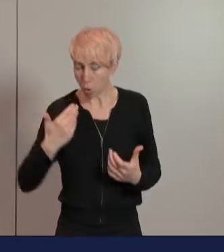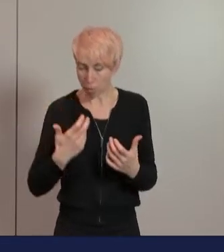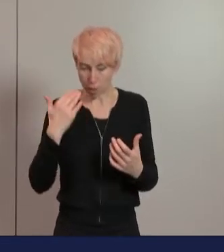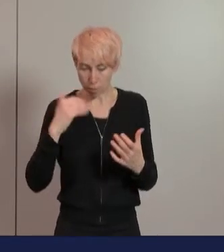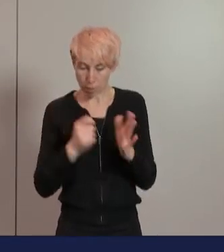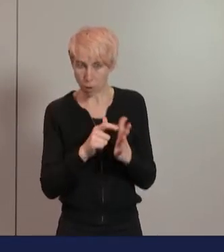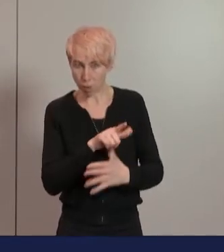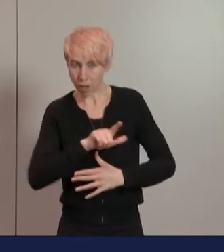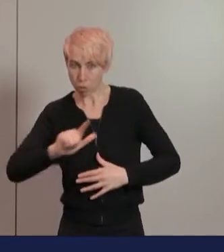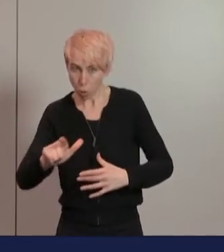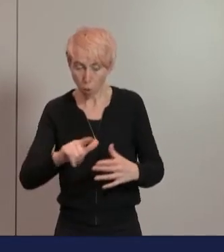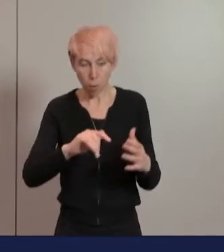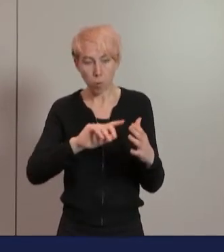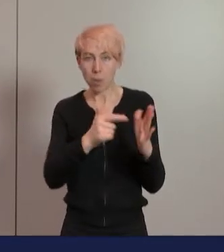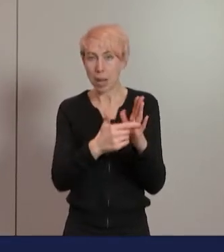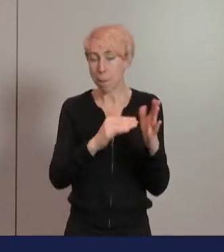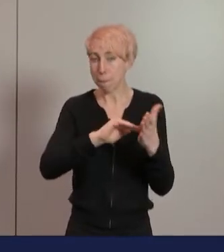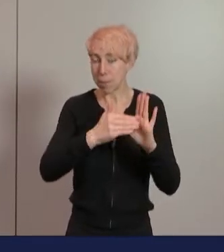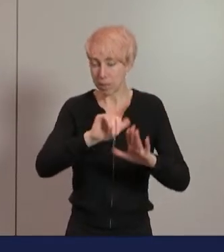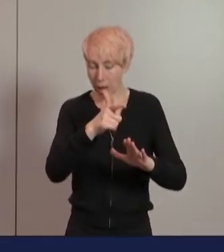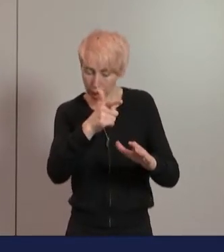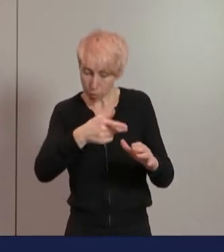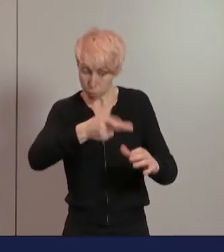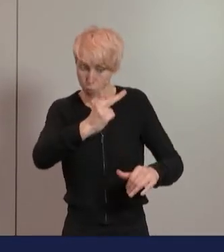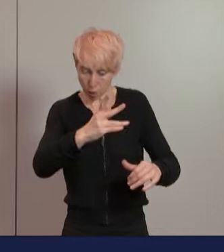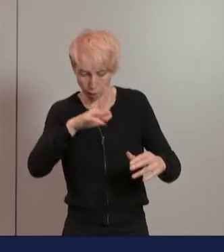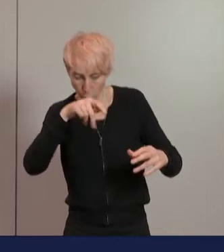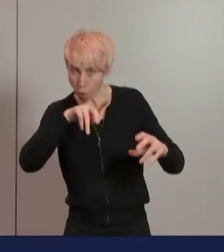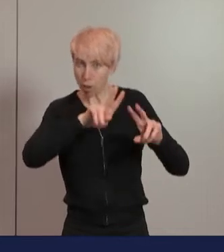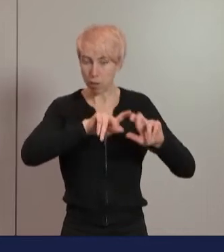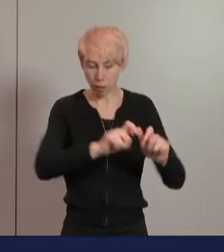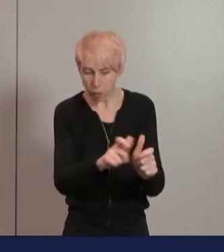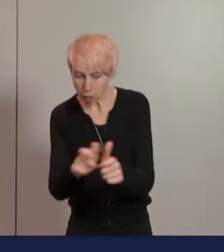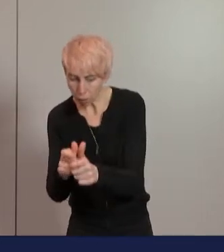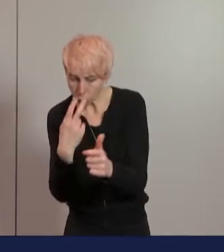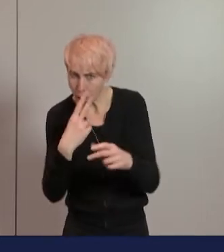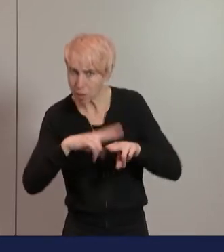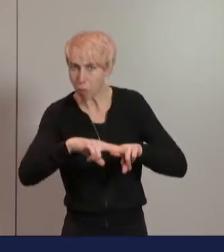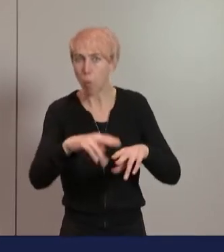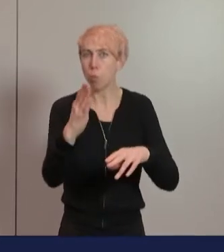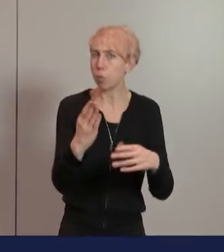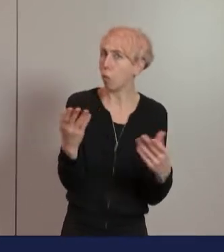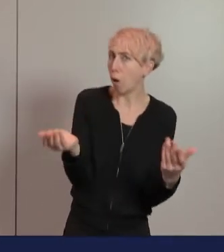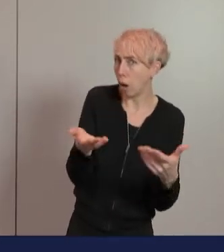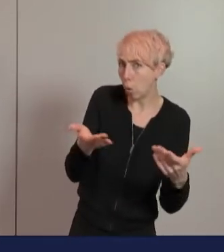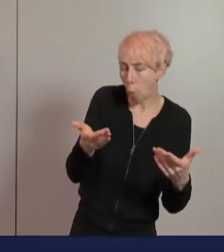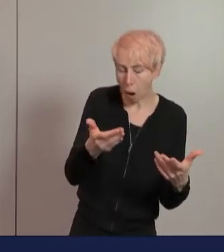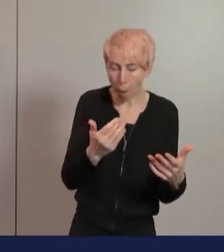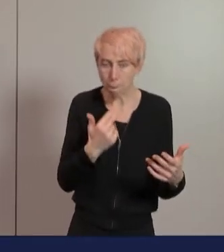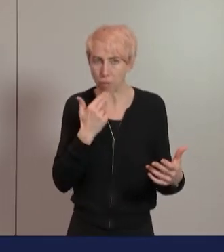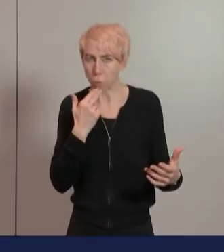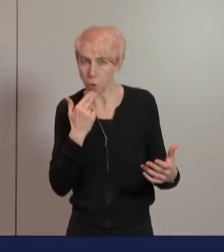feront à ce titre l'objet d'un diagnostic qui permettra de déterminer les travaux à réaliser en vue de l'amélioration de leur